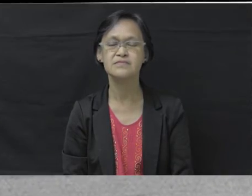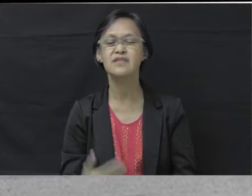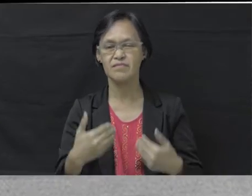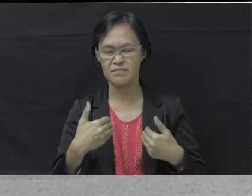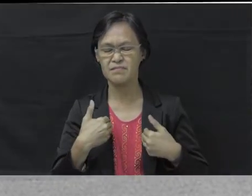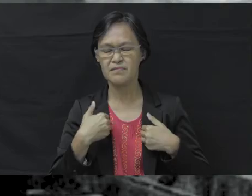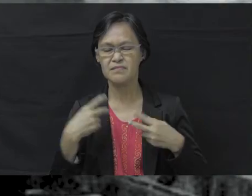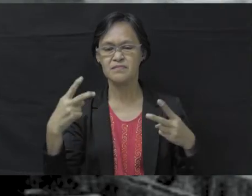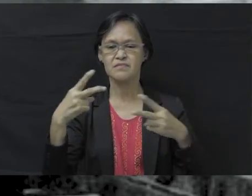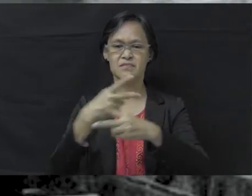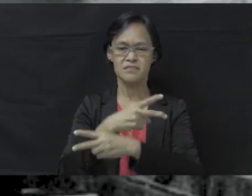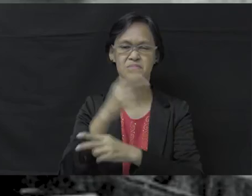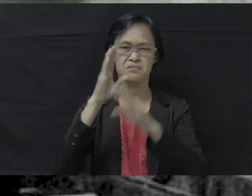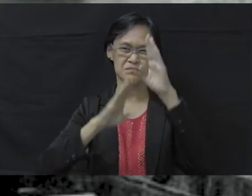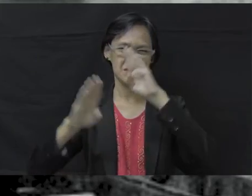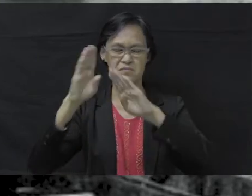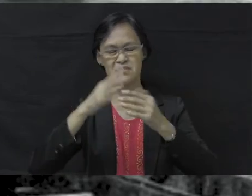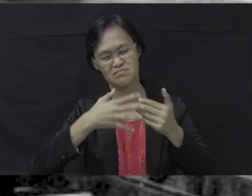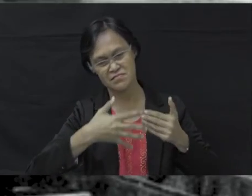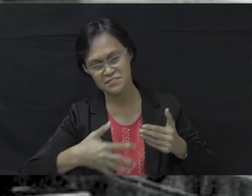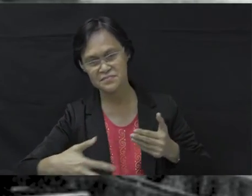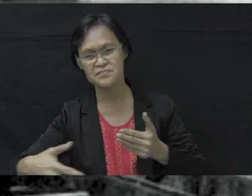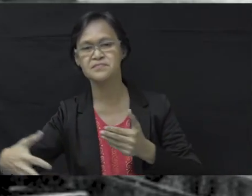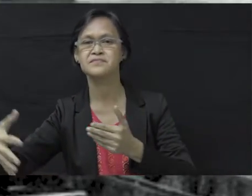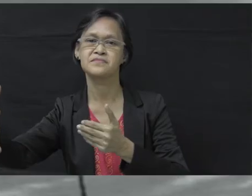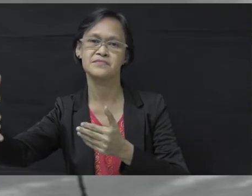Nagdulot ito ng higit pang problema sa kalaunan.